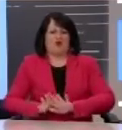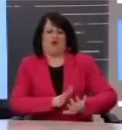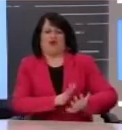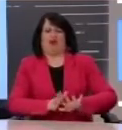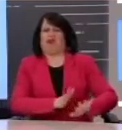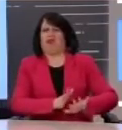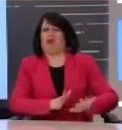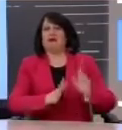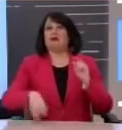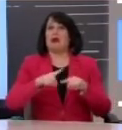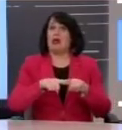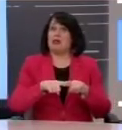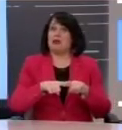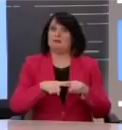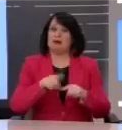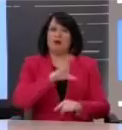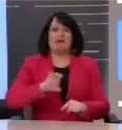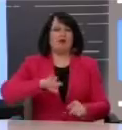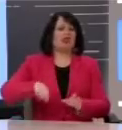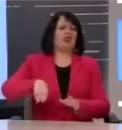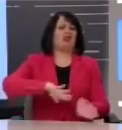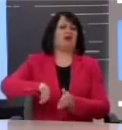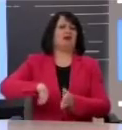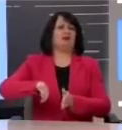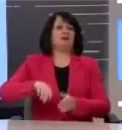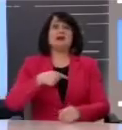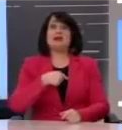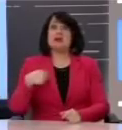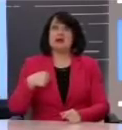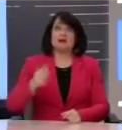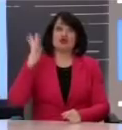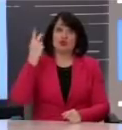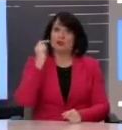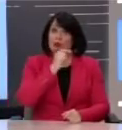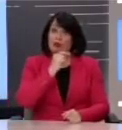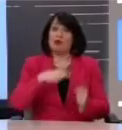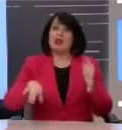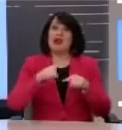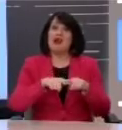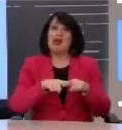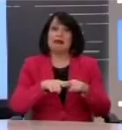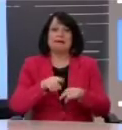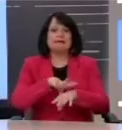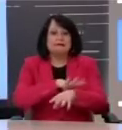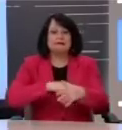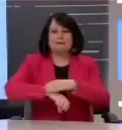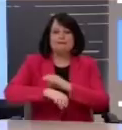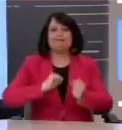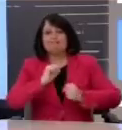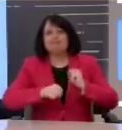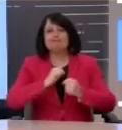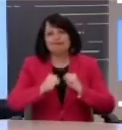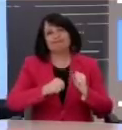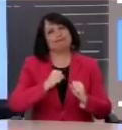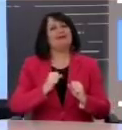Ευρώπης, και οι ηγέτες της χώρας δυστυχώς πάσχιζαν να μπουν κυριολεκτικά